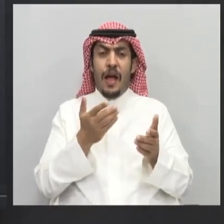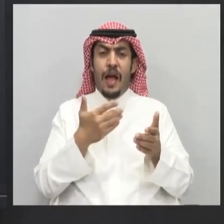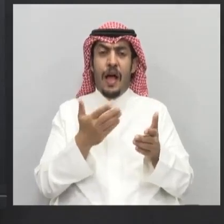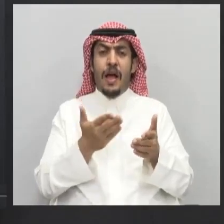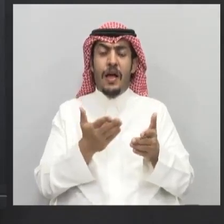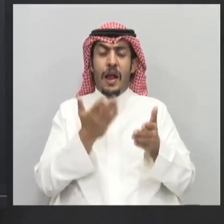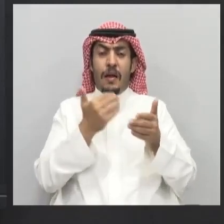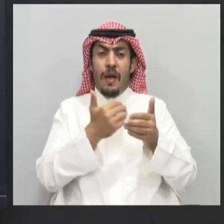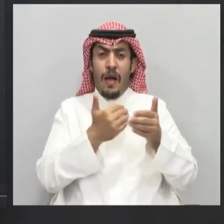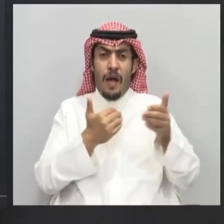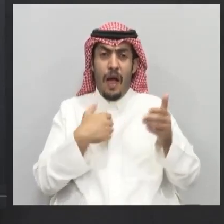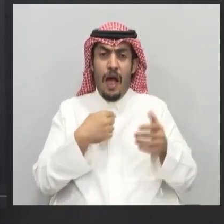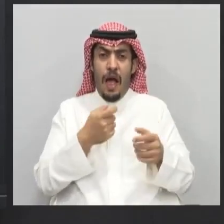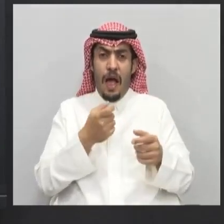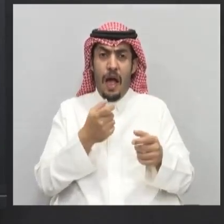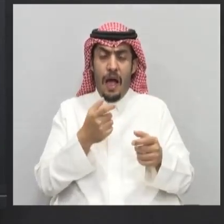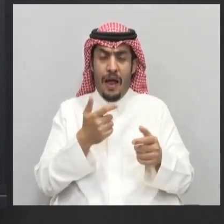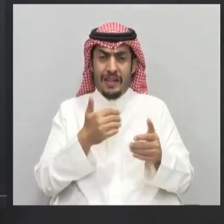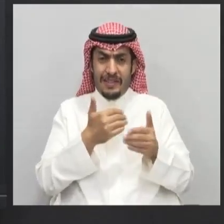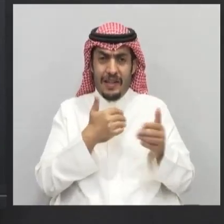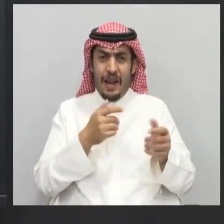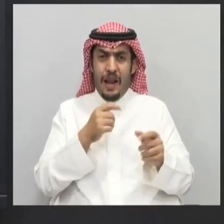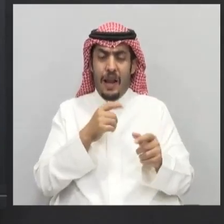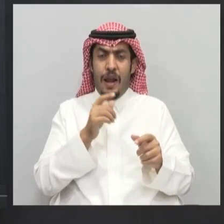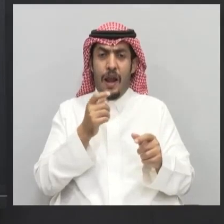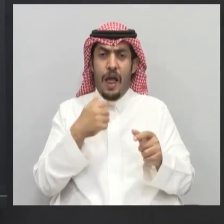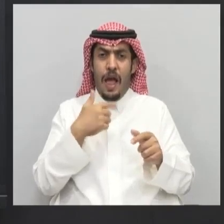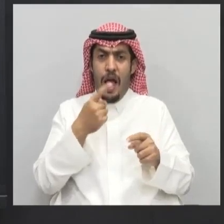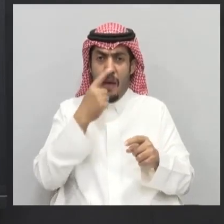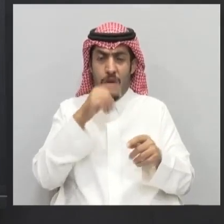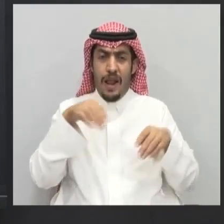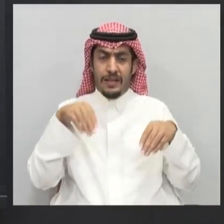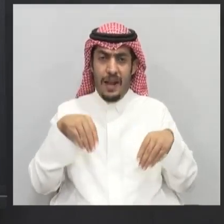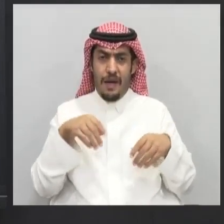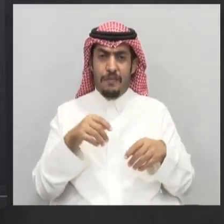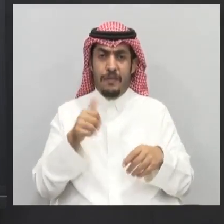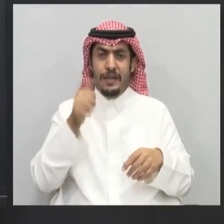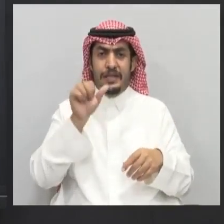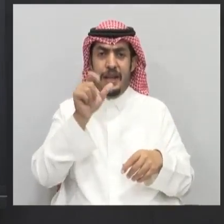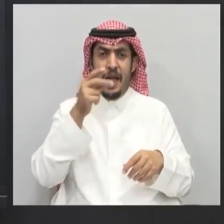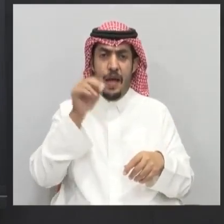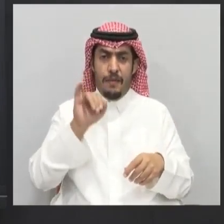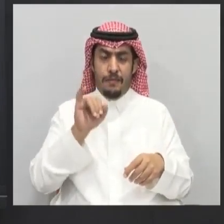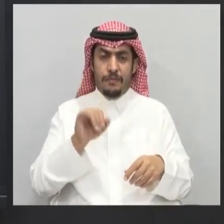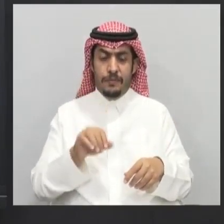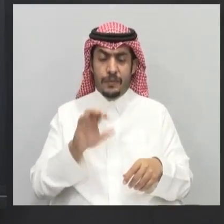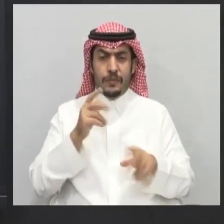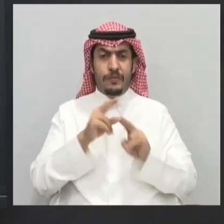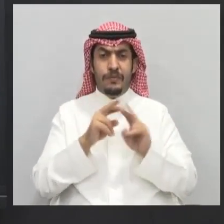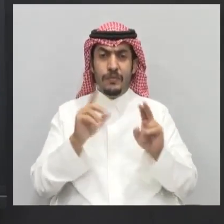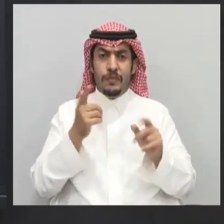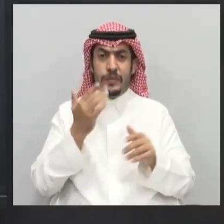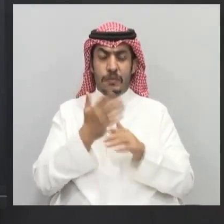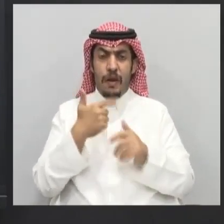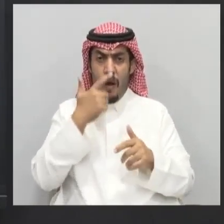اجنبني وبنيه ان نعبد الاصنام وهذا من كمال توحيد ابراهيم عليه الصلاه والسلام طيب ما هي الاشياء التي